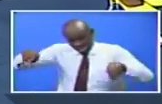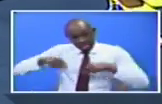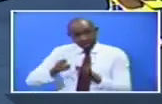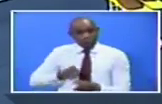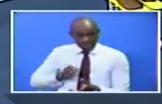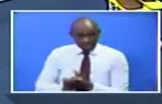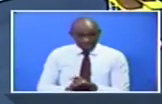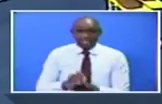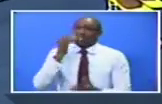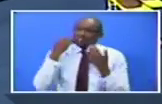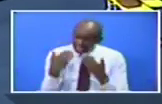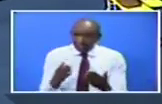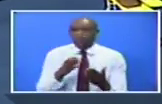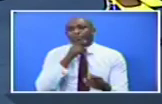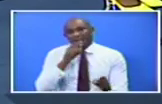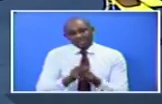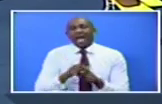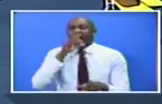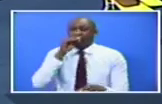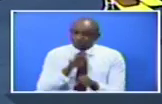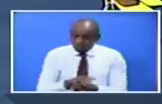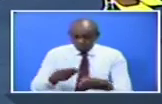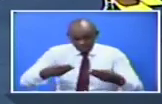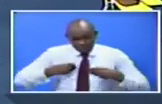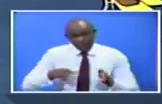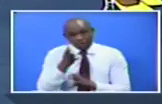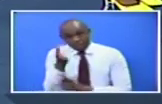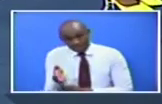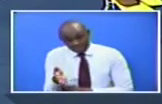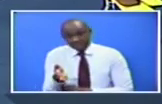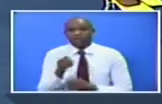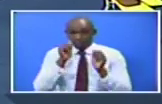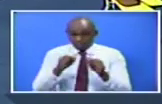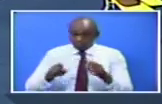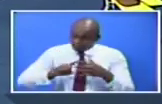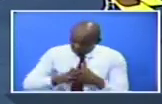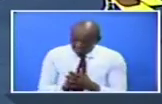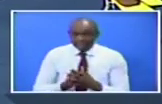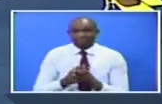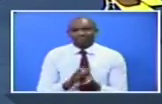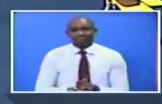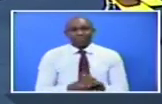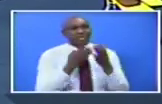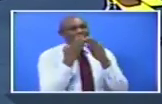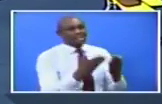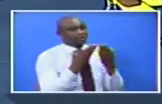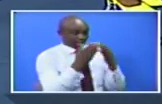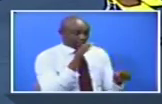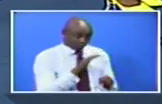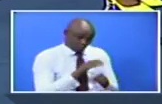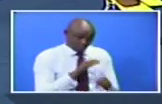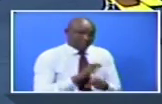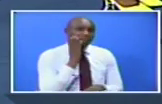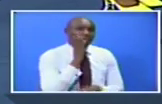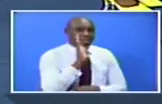mwisho tumemshukuru brother Francis Atoli kwa kutupa hii platform to Springboard. Mungu ambariki na amweke. Asante sana Irene Kendi, mama